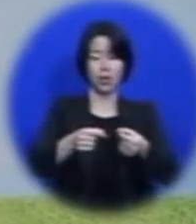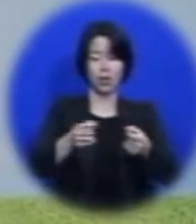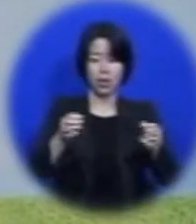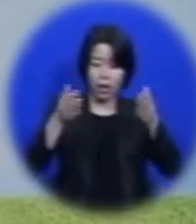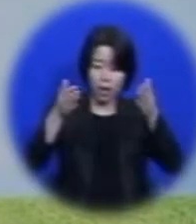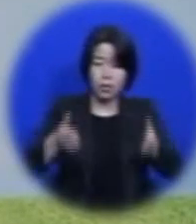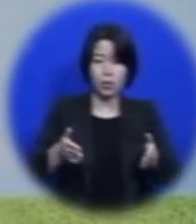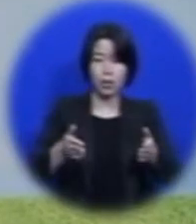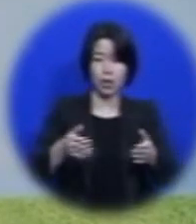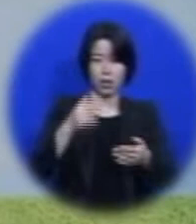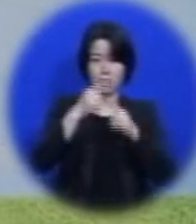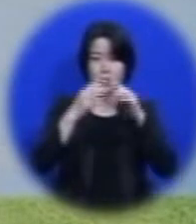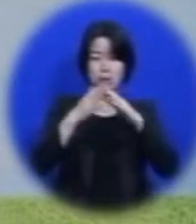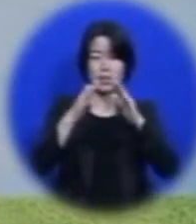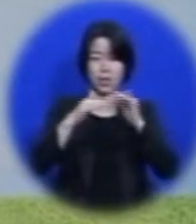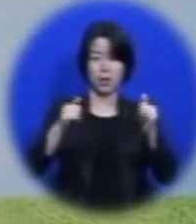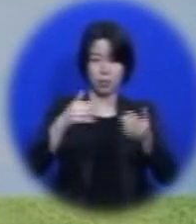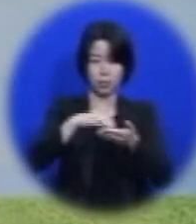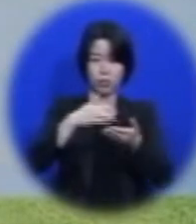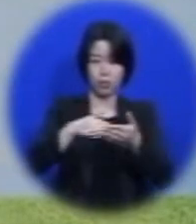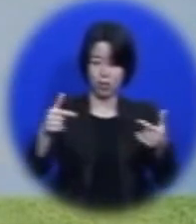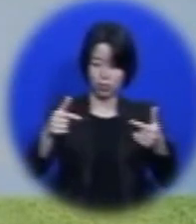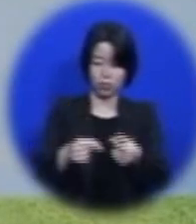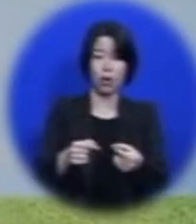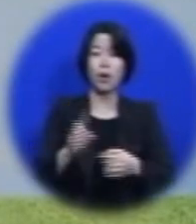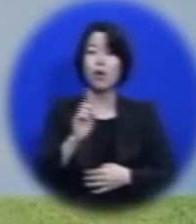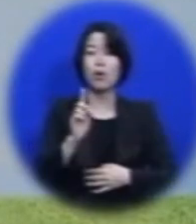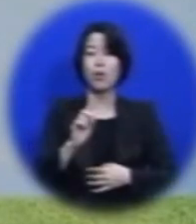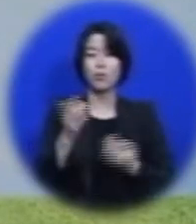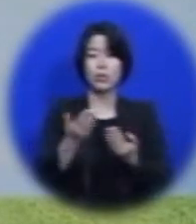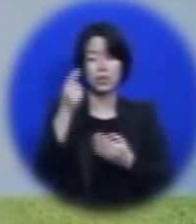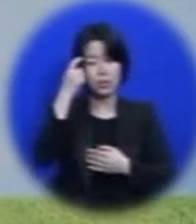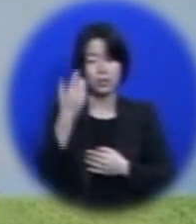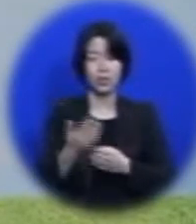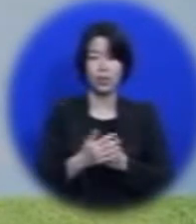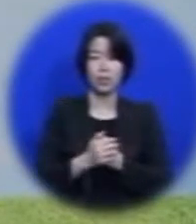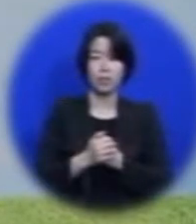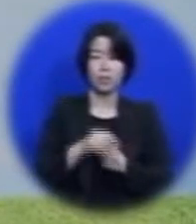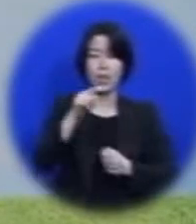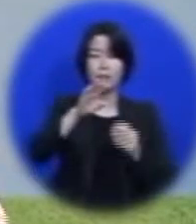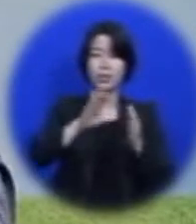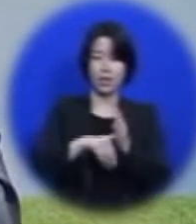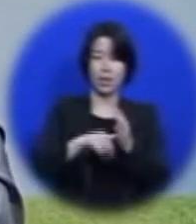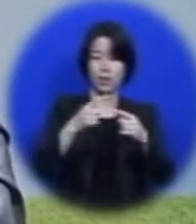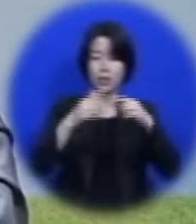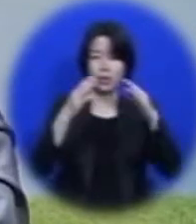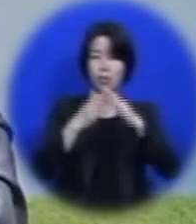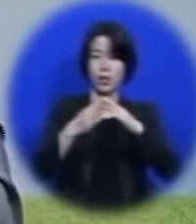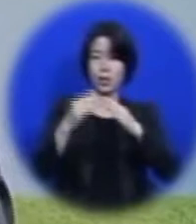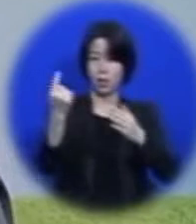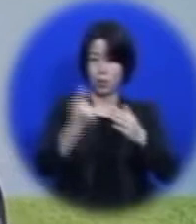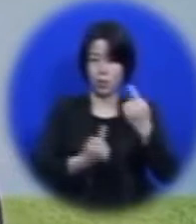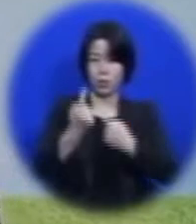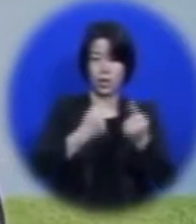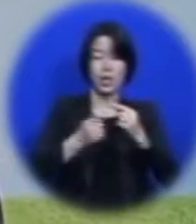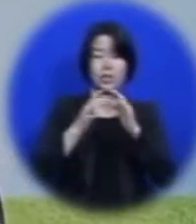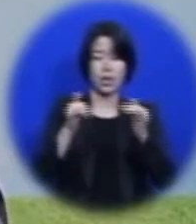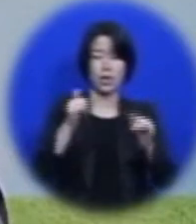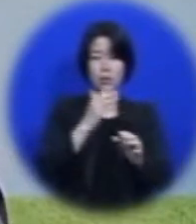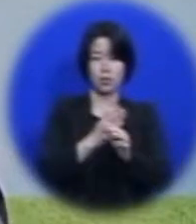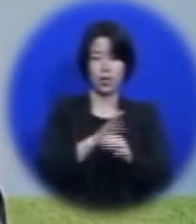수가 줄어듭니다. 어떻게 이런 일이 벌어지지요? 그때 당시 교회에 들어온 사람들 중에 정말 예수